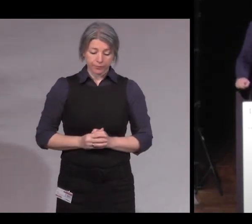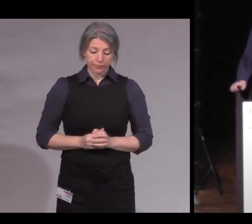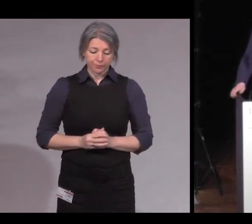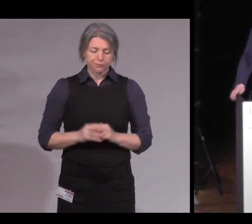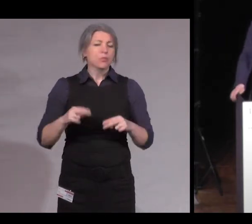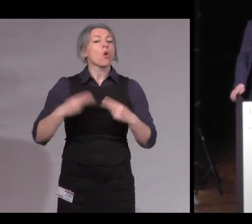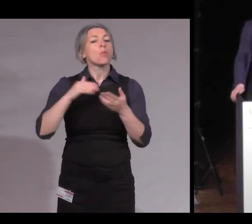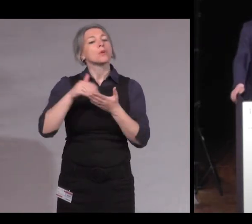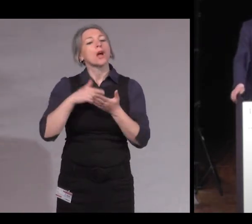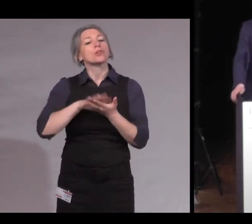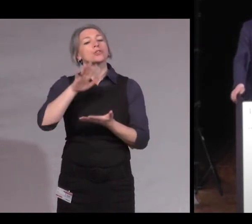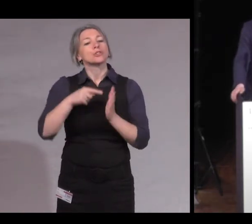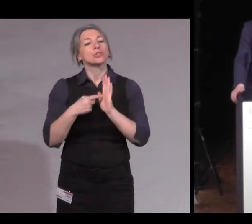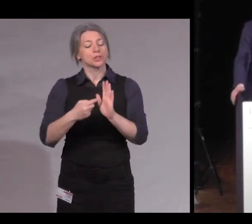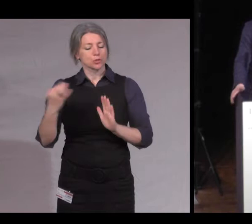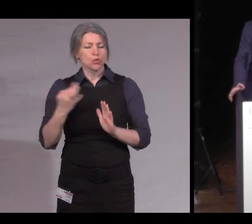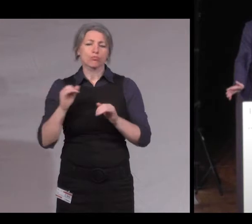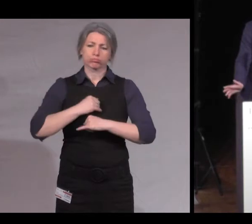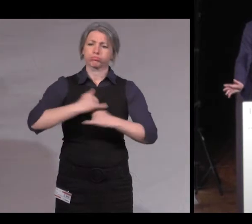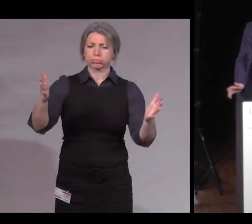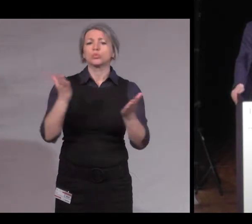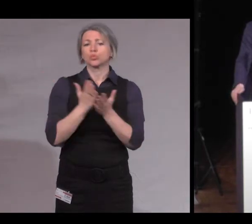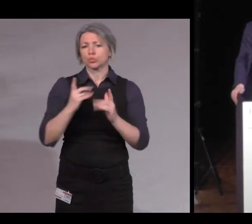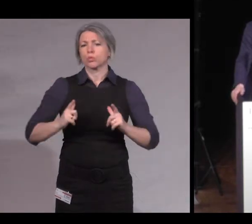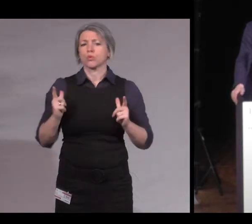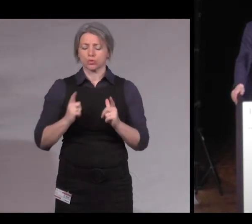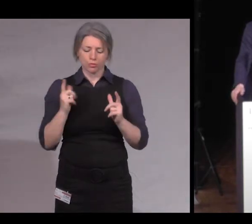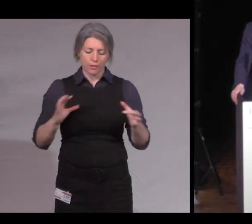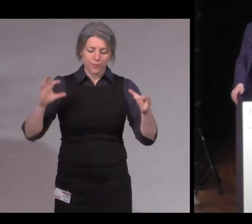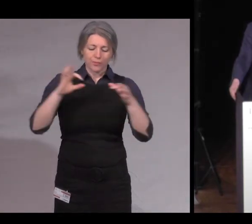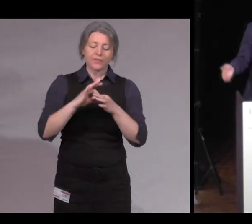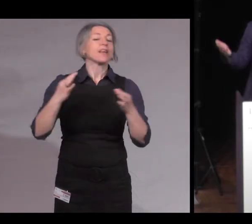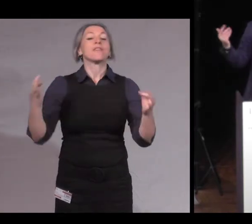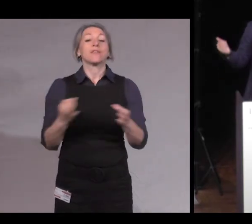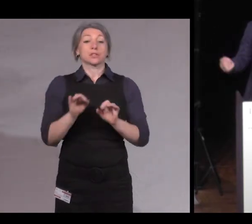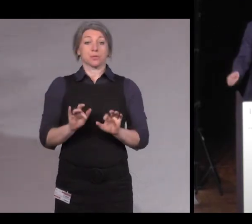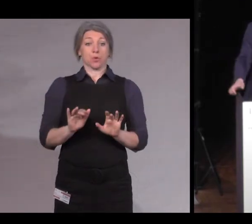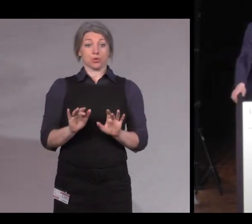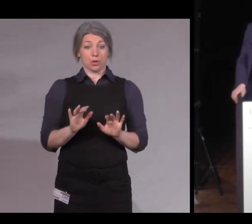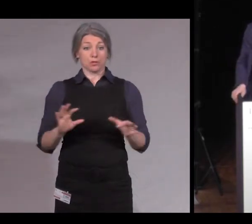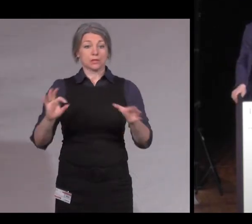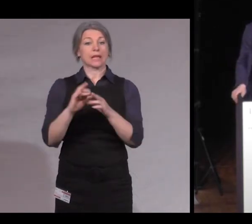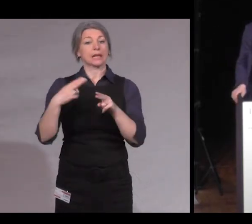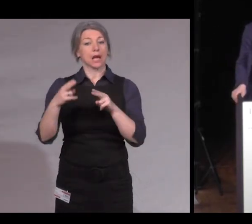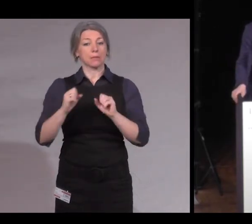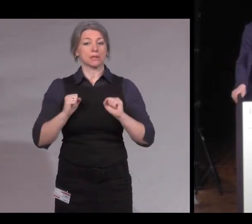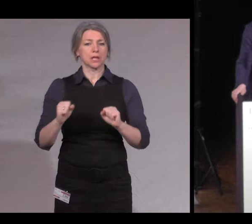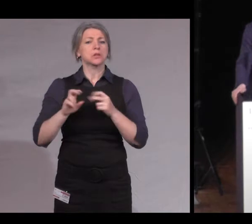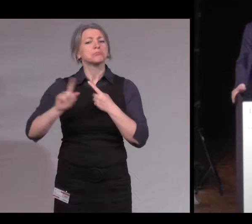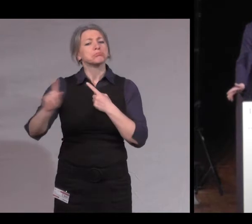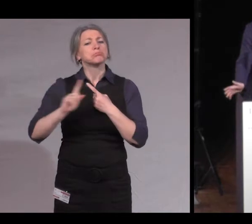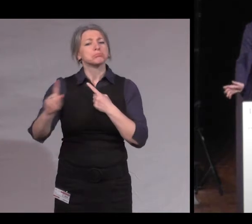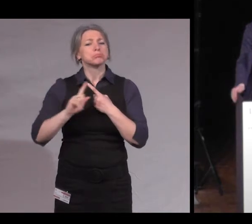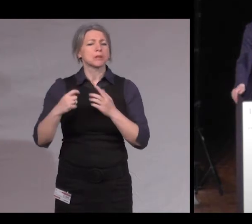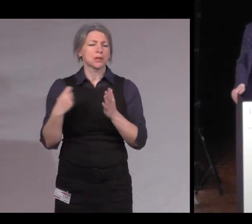systém, který už masivně používáme, je systém počítačové kognitivní rehabilitace v rámci projektu distanční terapie.